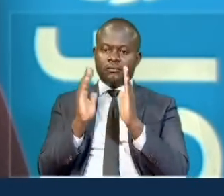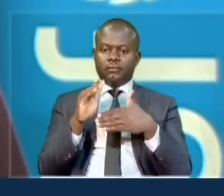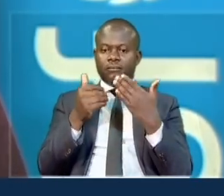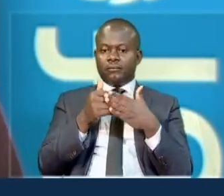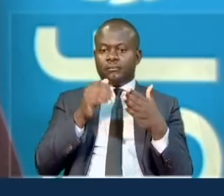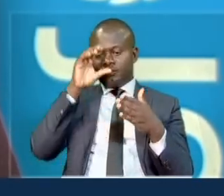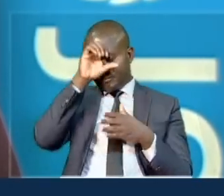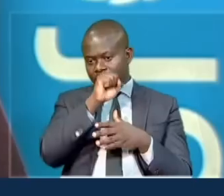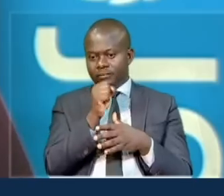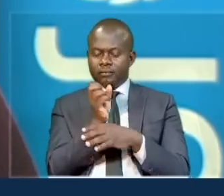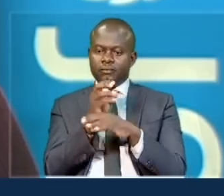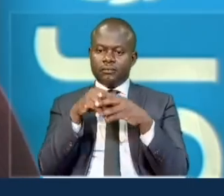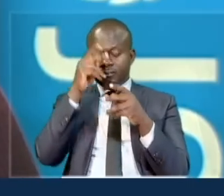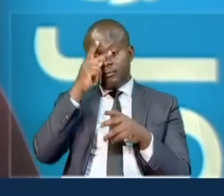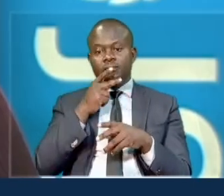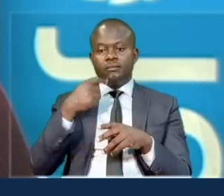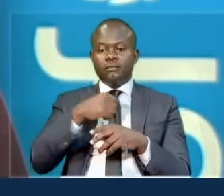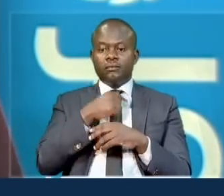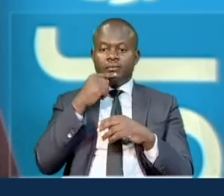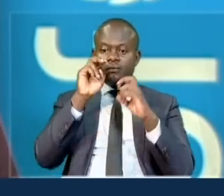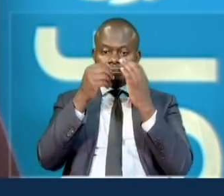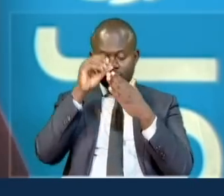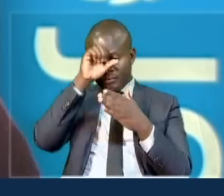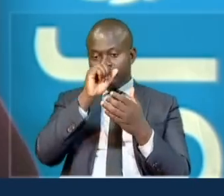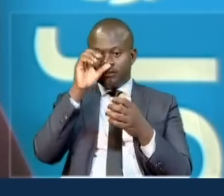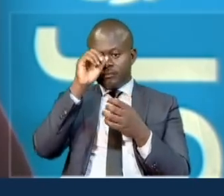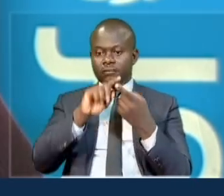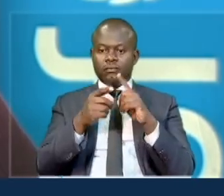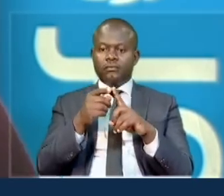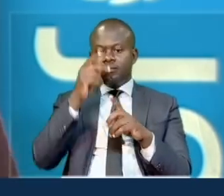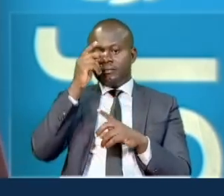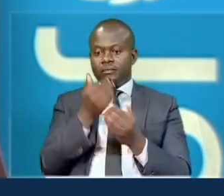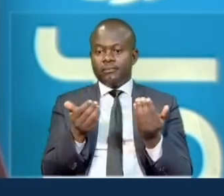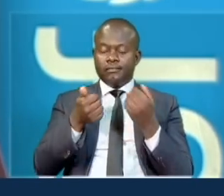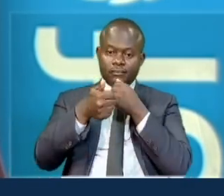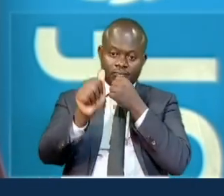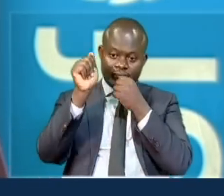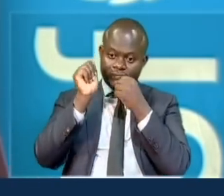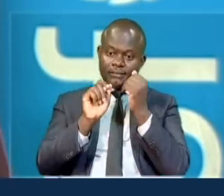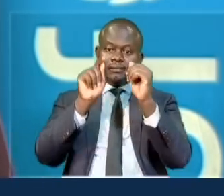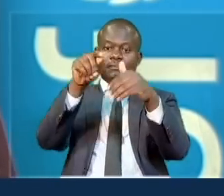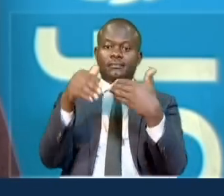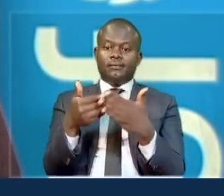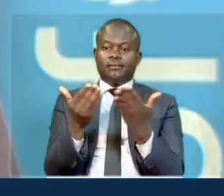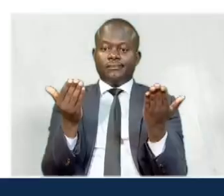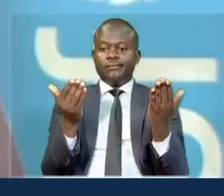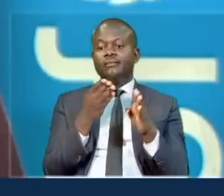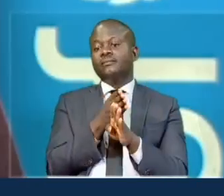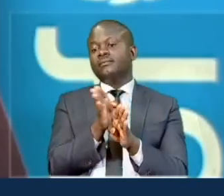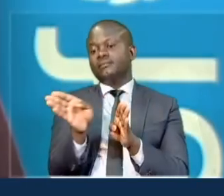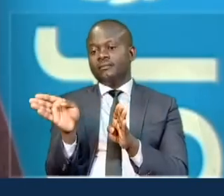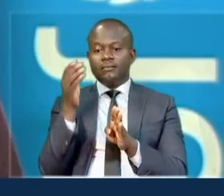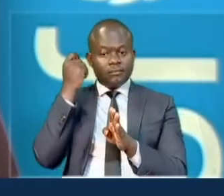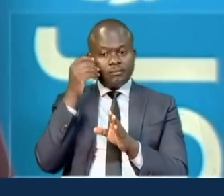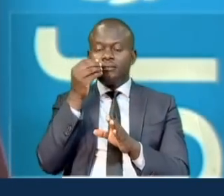abuze intama z'umubyeyi, navuga ko babura ubushuti bw'ababyeyi babo, abuze intama z'umubyeyi nibwo ubona yagiye yatanye. Ni